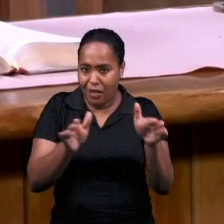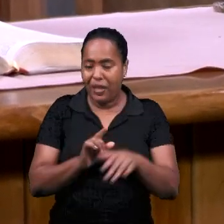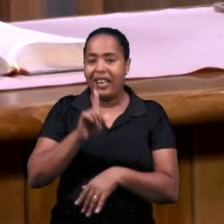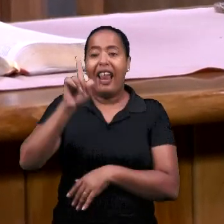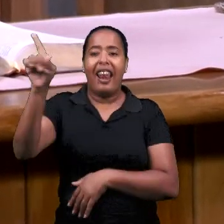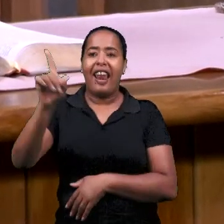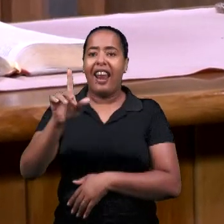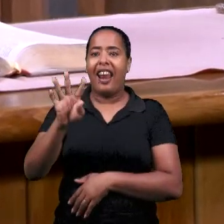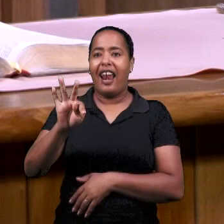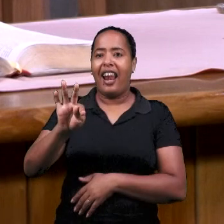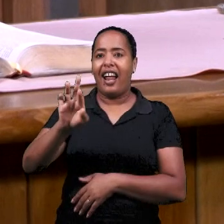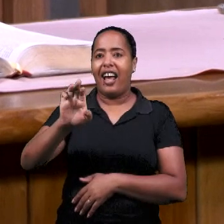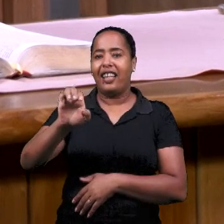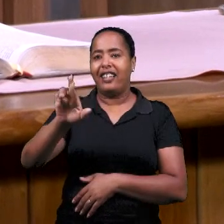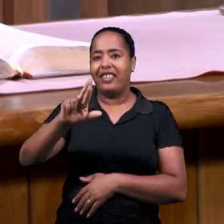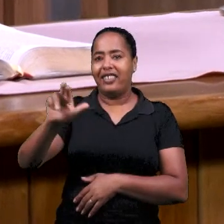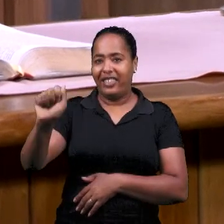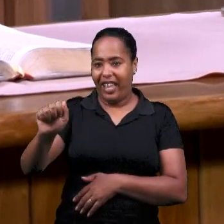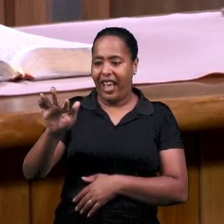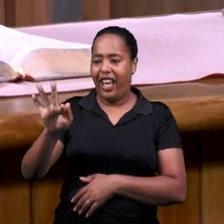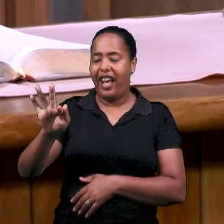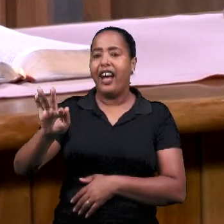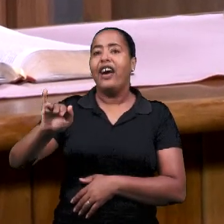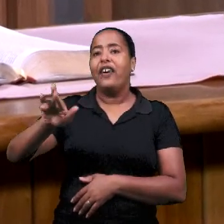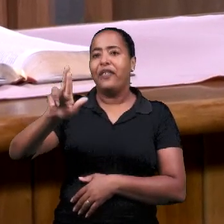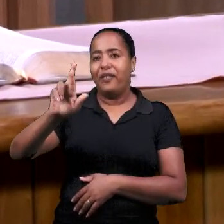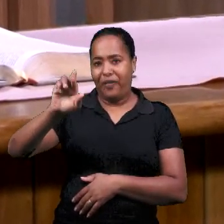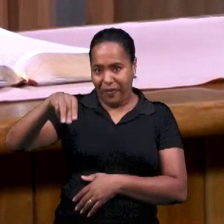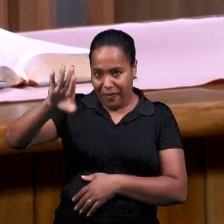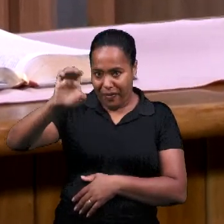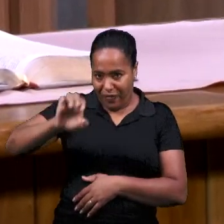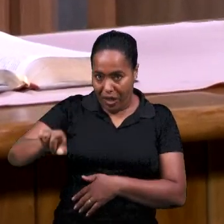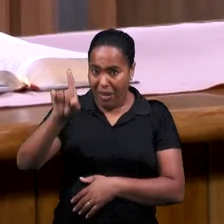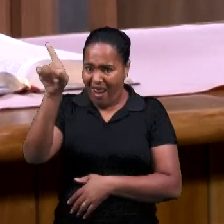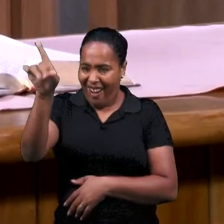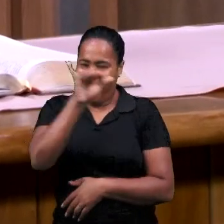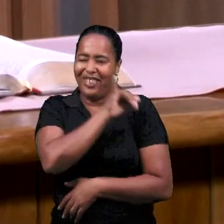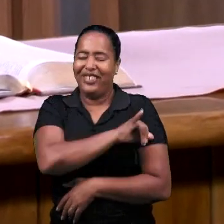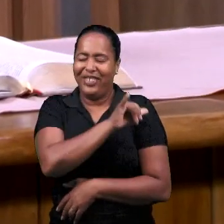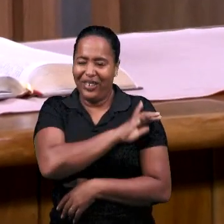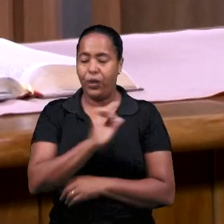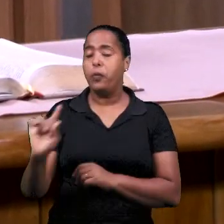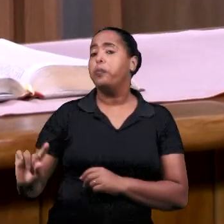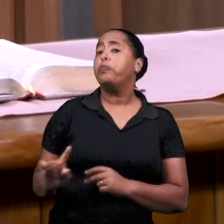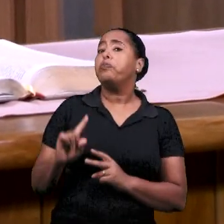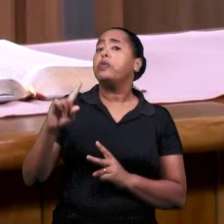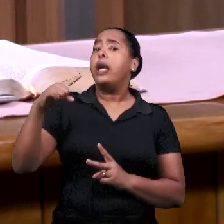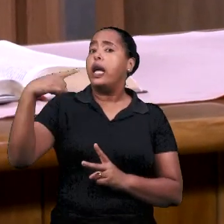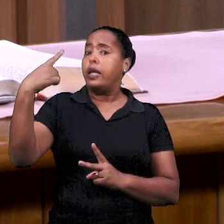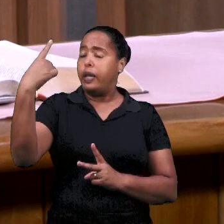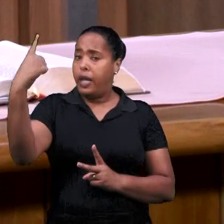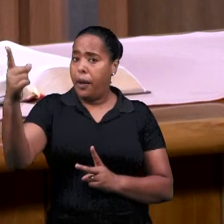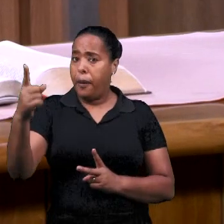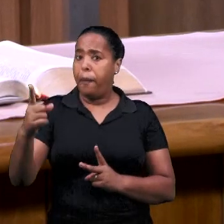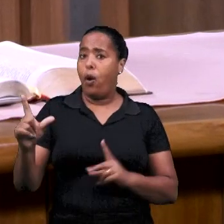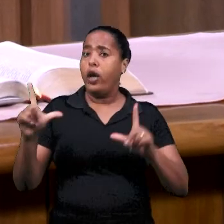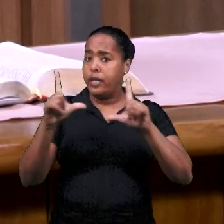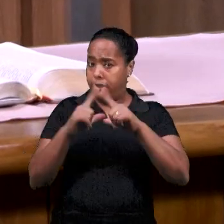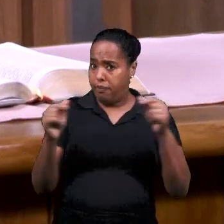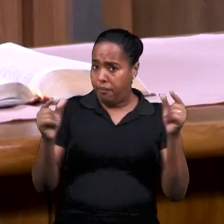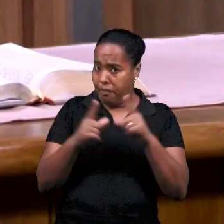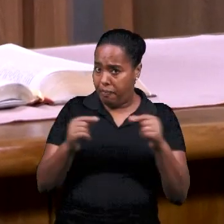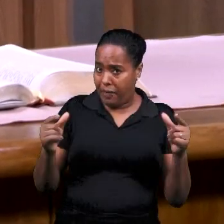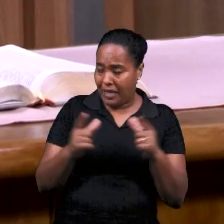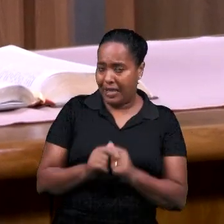église de Terra Firme, au Rio das Ostras, dans l'état de Rio de Janeiro. Ensuite, on passe au